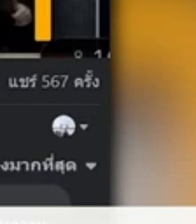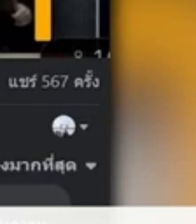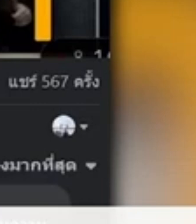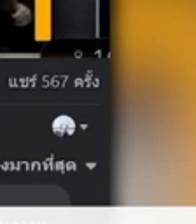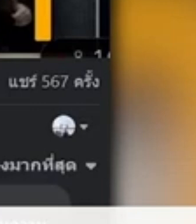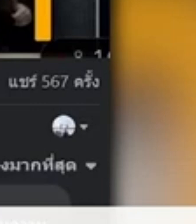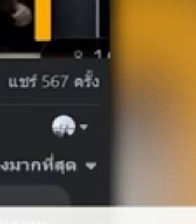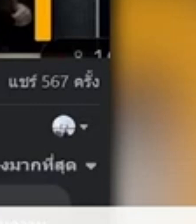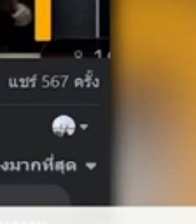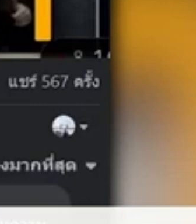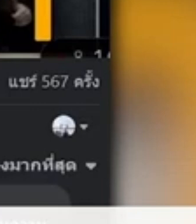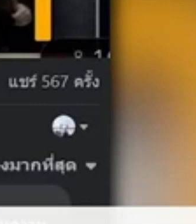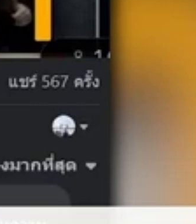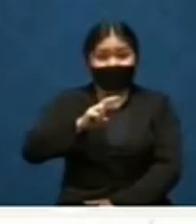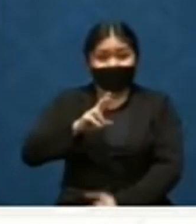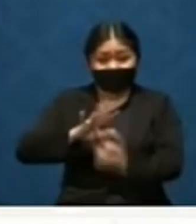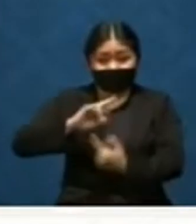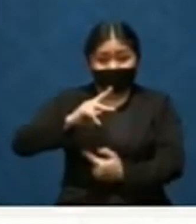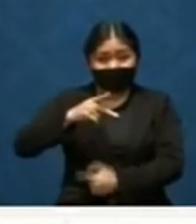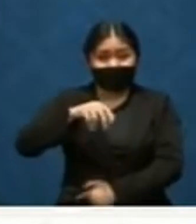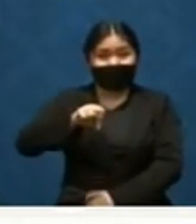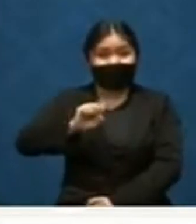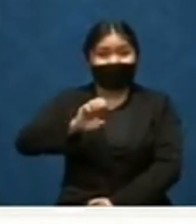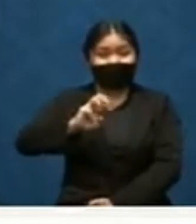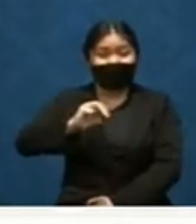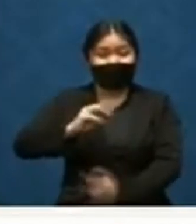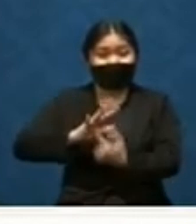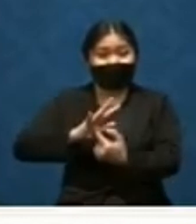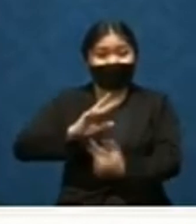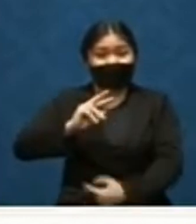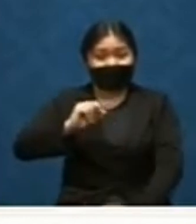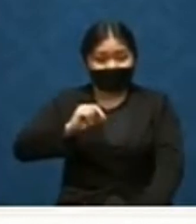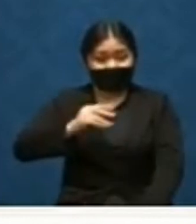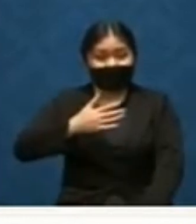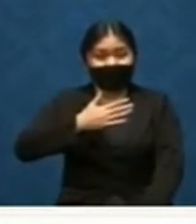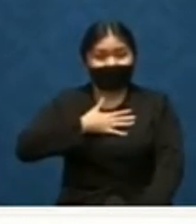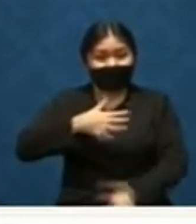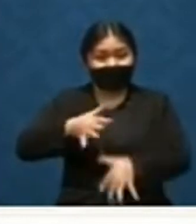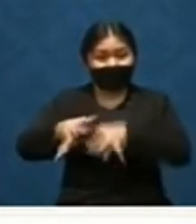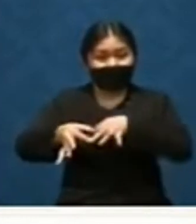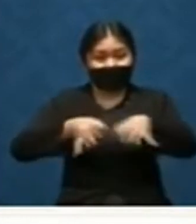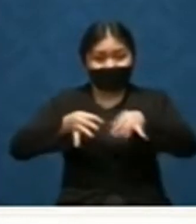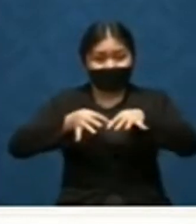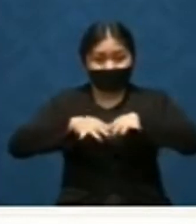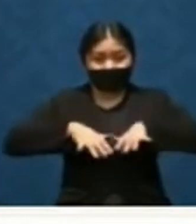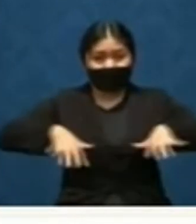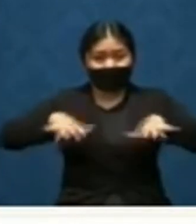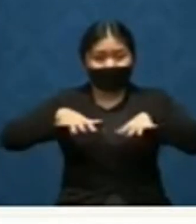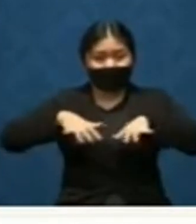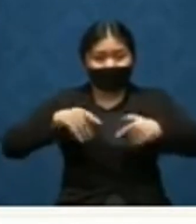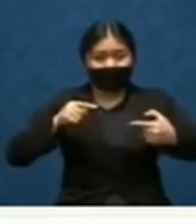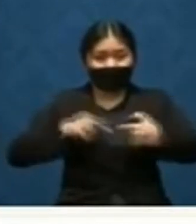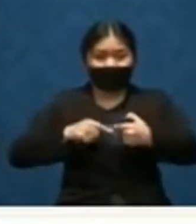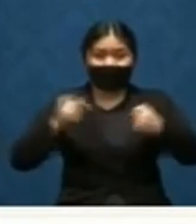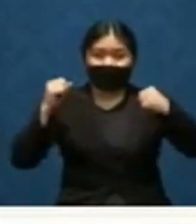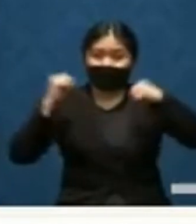ดึกโรมพูดถึงเช็คบินไทยดำจีนเทาโรมบอกว่าเริ่มต้นเลยไปนครบาล